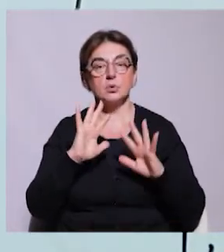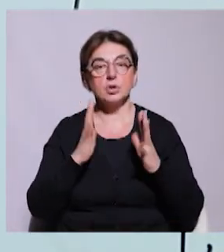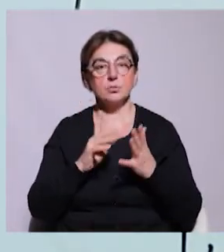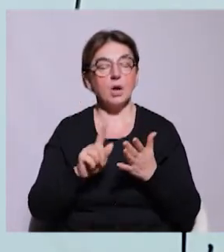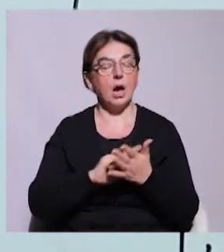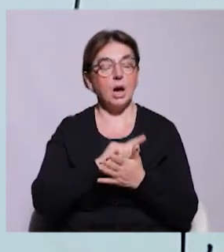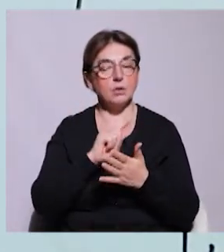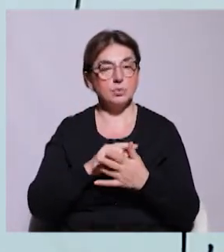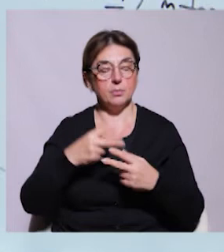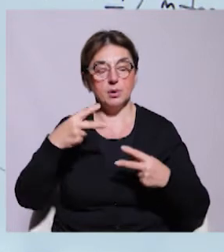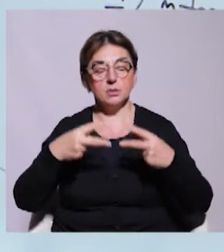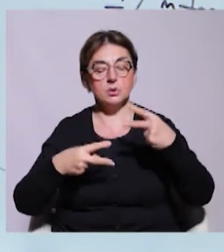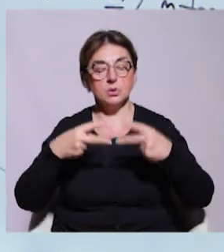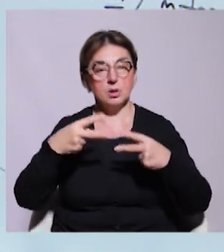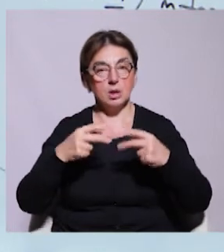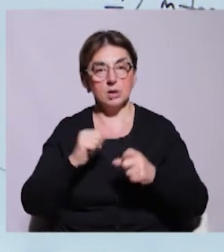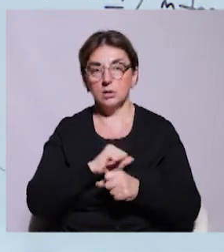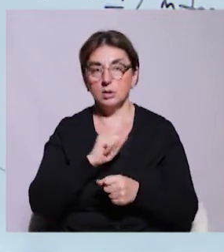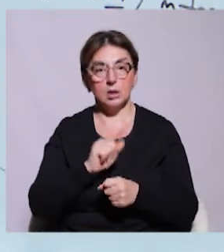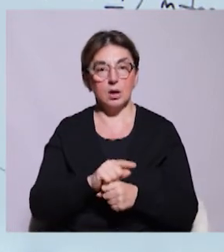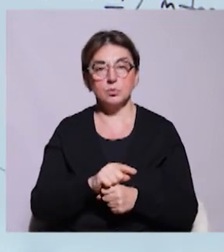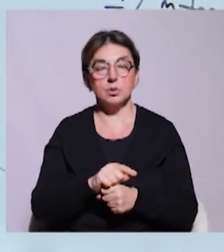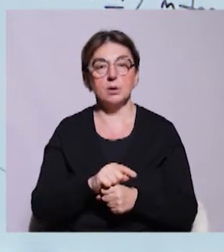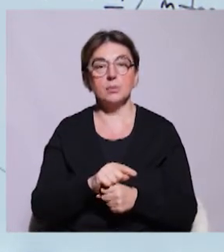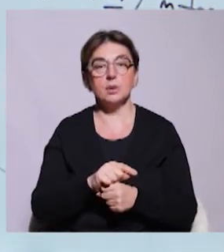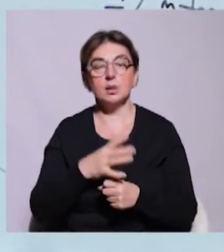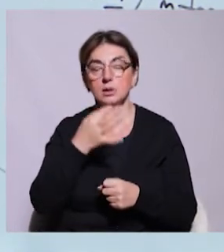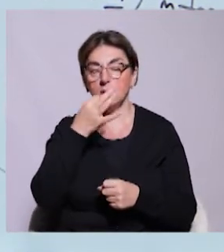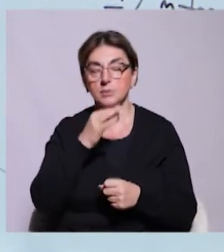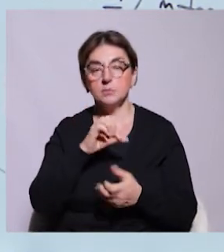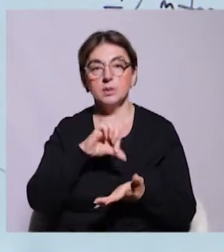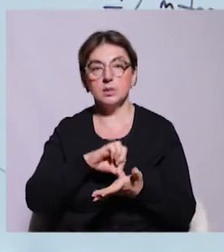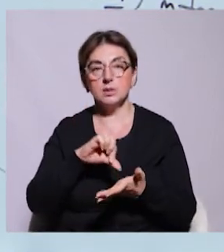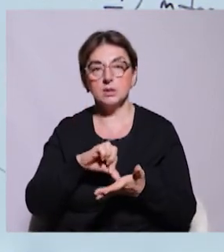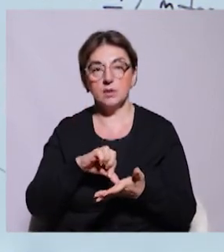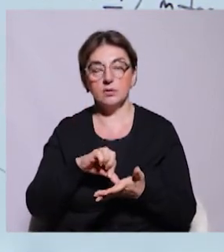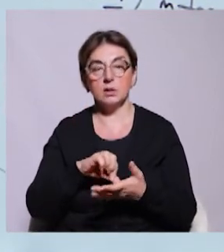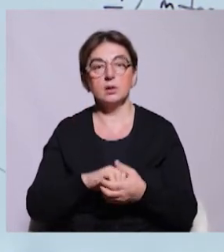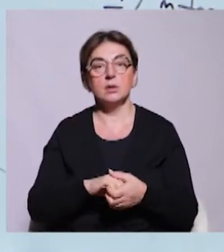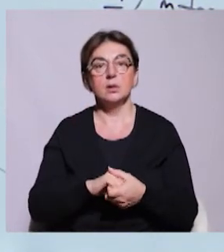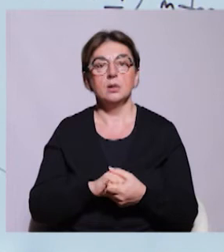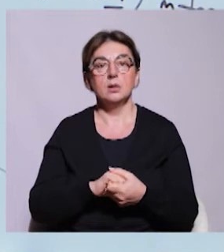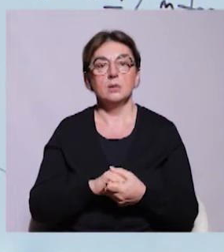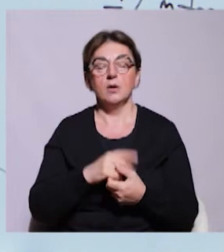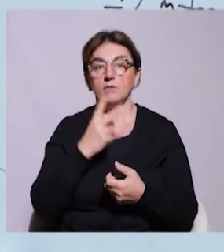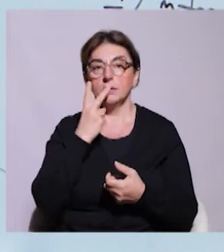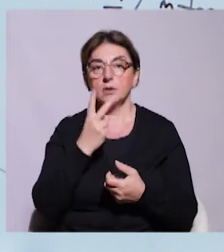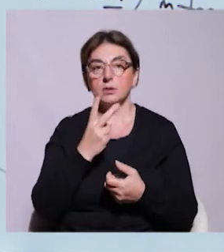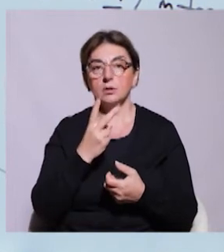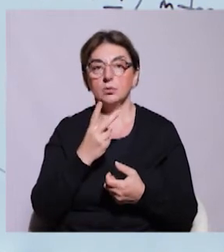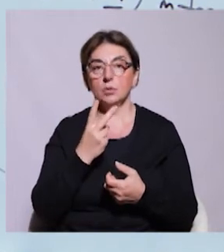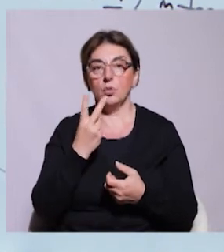შემთხვევაში ჩვენ აუცილებელია ქიმიური რეაქციის სწორად ჩაწერისათვის გავათანაბროთ ნებისმიერი შემადგენელი კომპონენტის